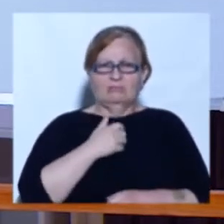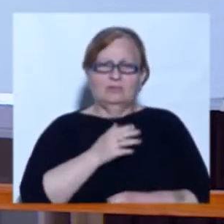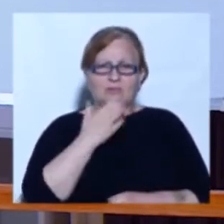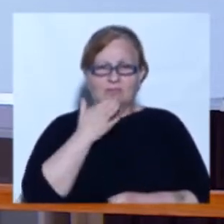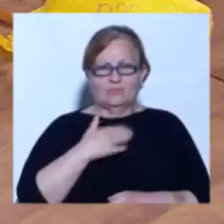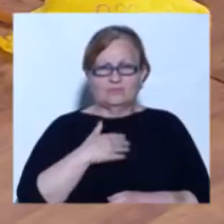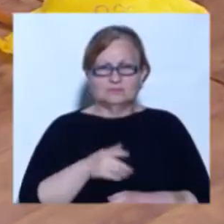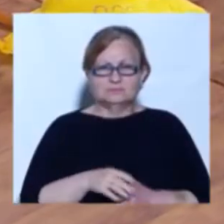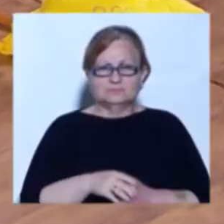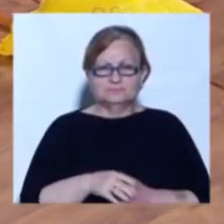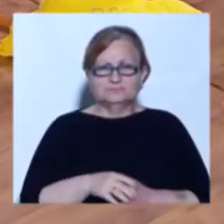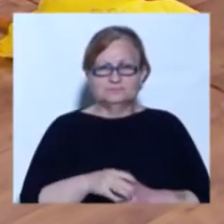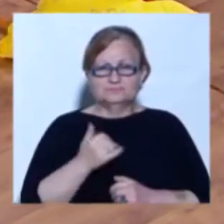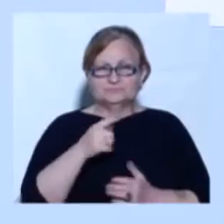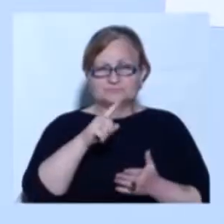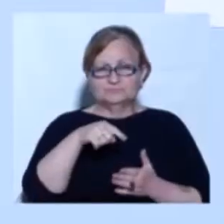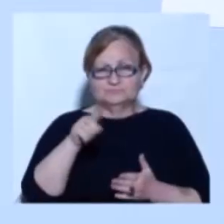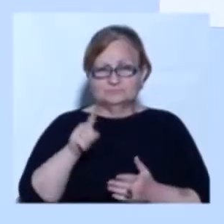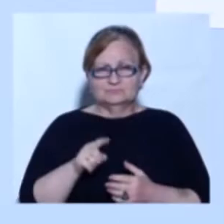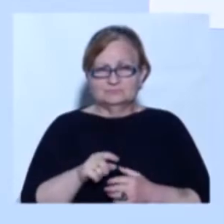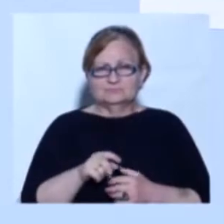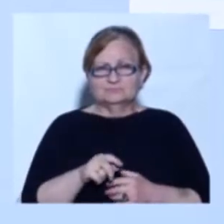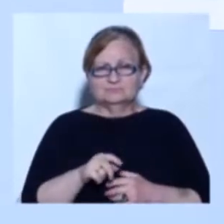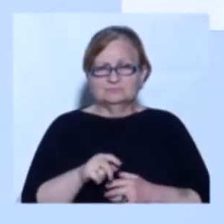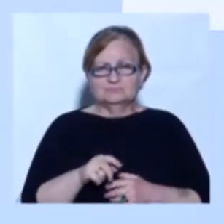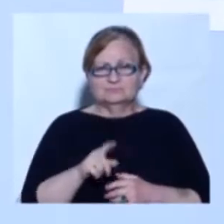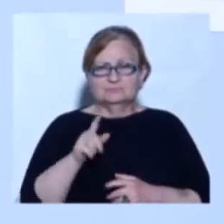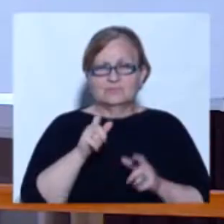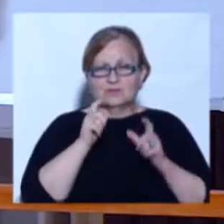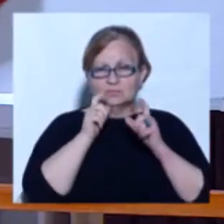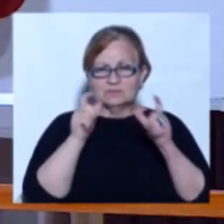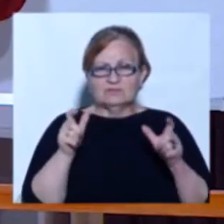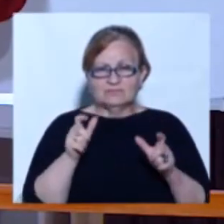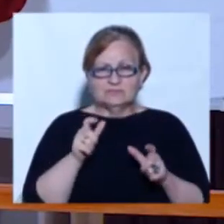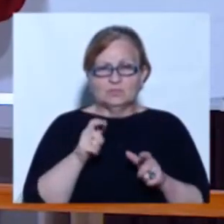და დრო. მოდი აღვნიშნოთ და აბა რა უნდა დაიძა, ხო?